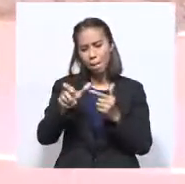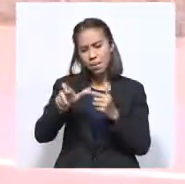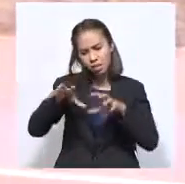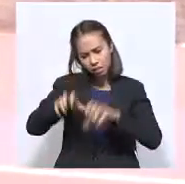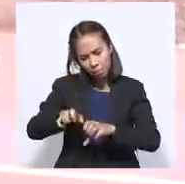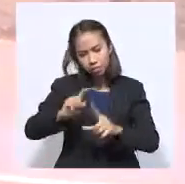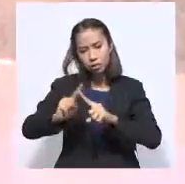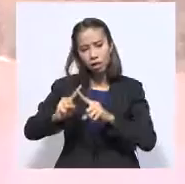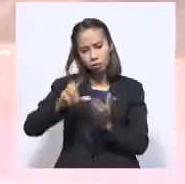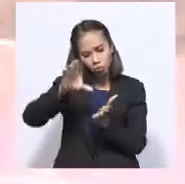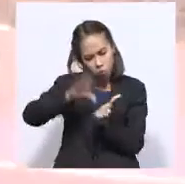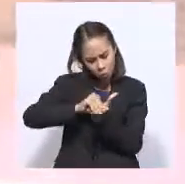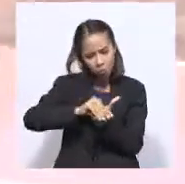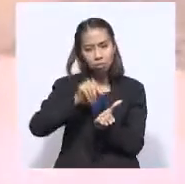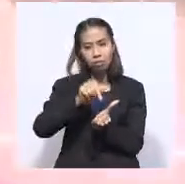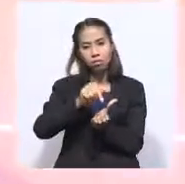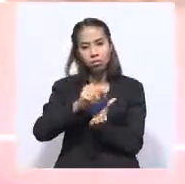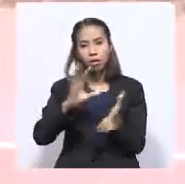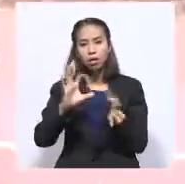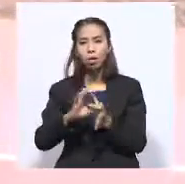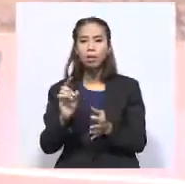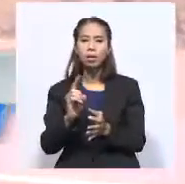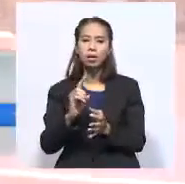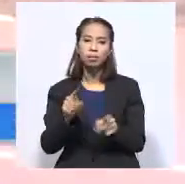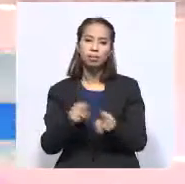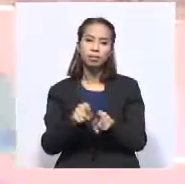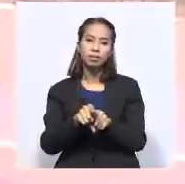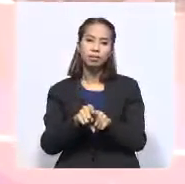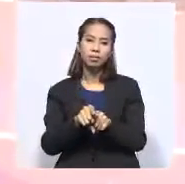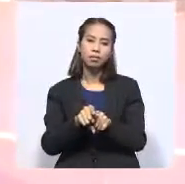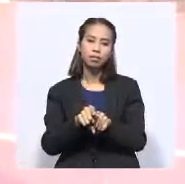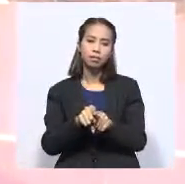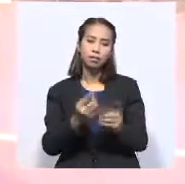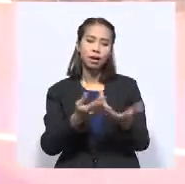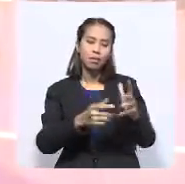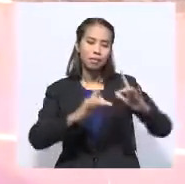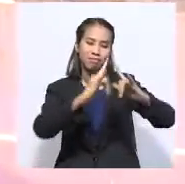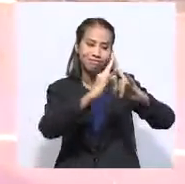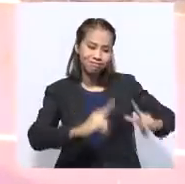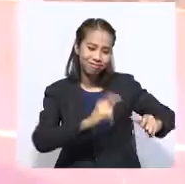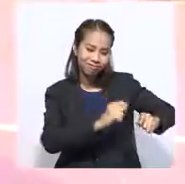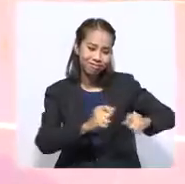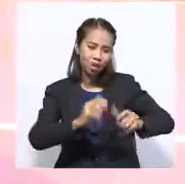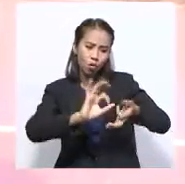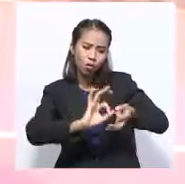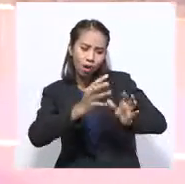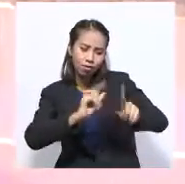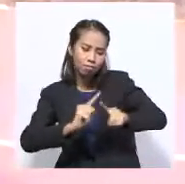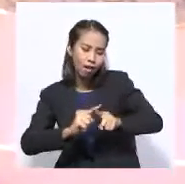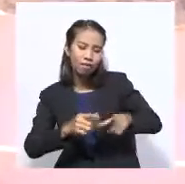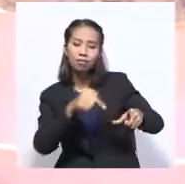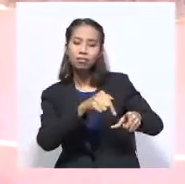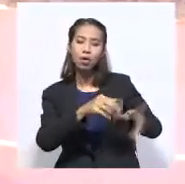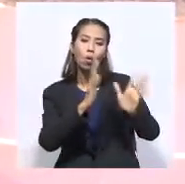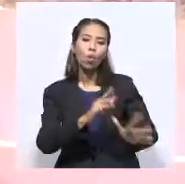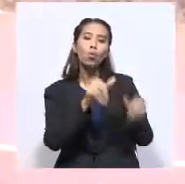หรือว่าร่องรอยที่เกี่ยวกับการก่อการตั้งแคมป์นะฮะที่จะมีการก่อไฟหรือว่าร่องร